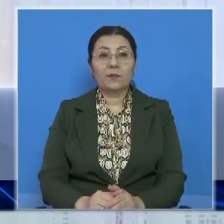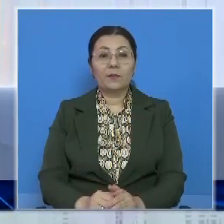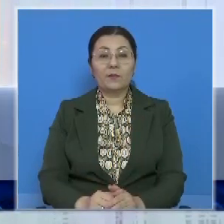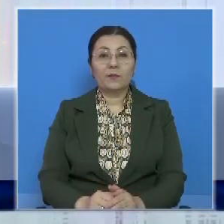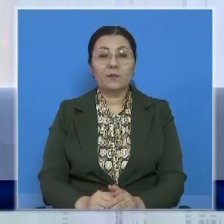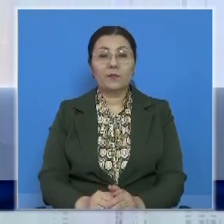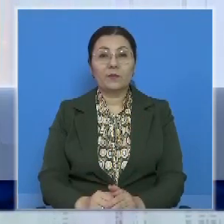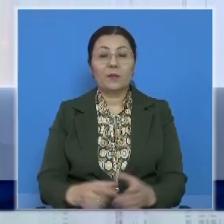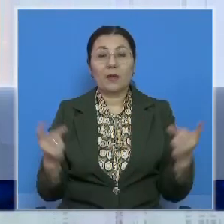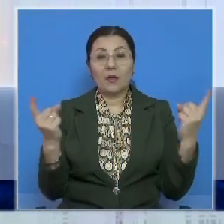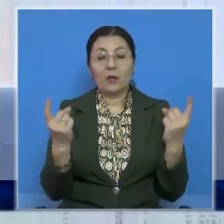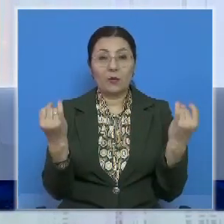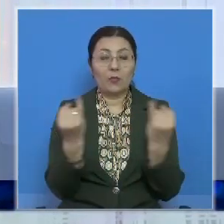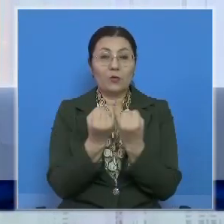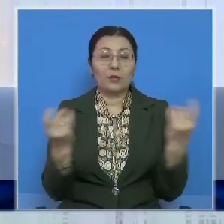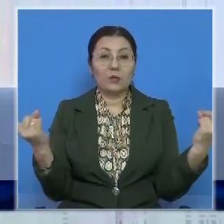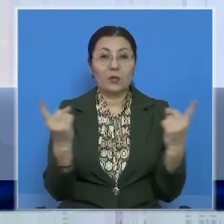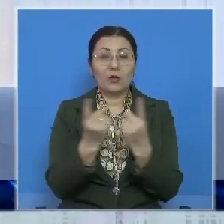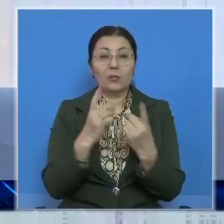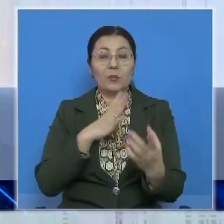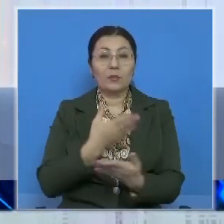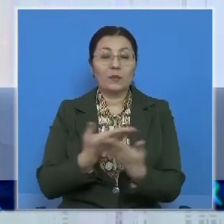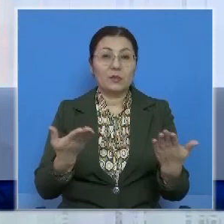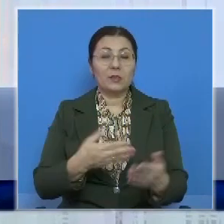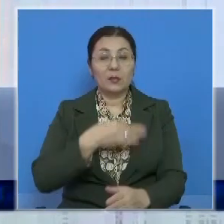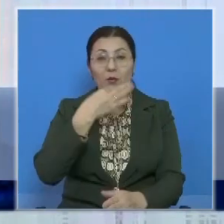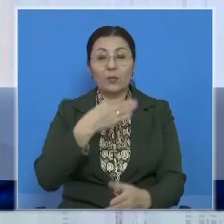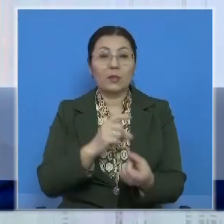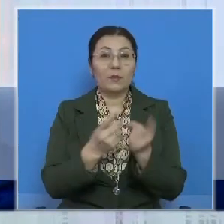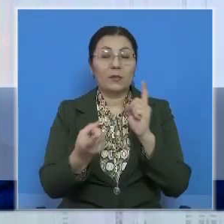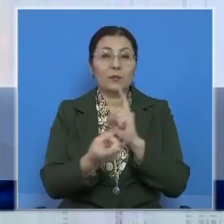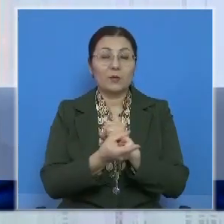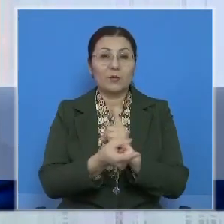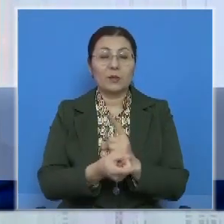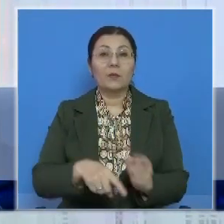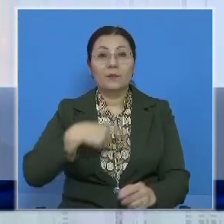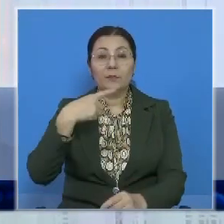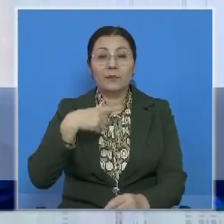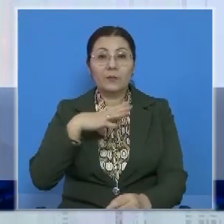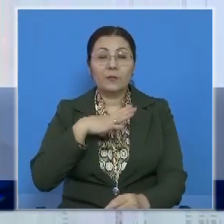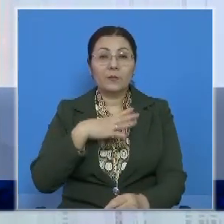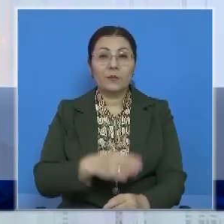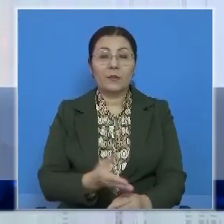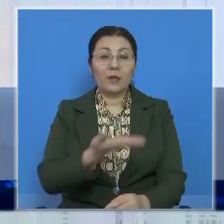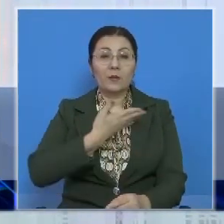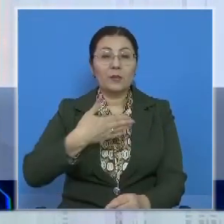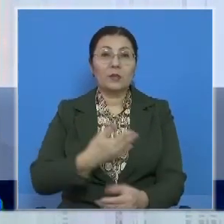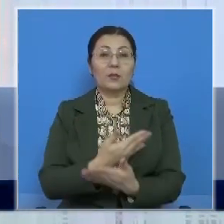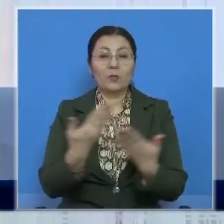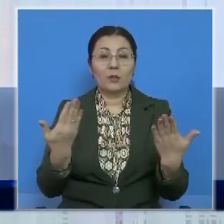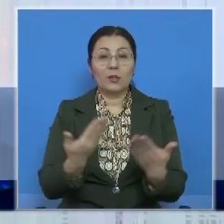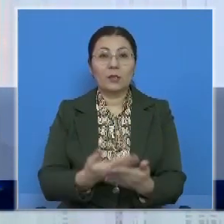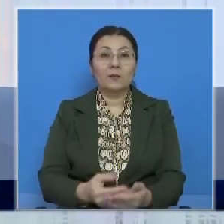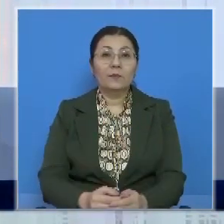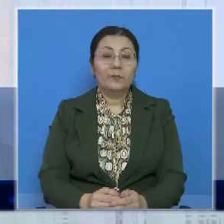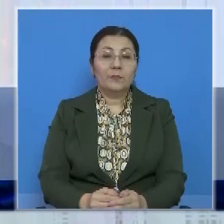қабылдау болды. Соларда олар өздеріне біздерден алатыны көп екенін айтты. Біздер де олардан алатынымыз